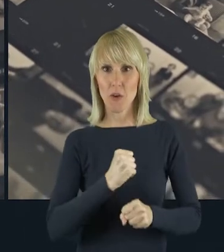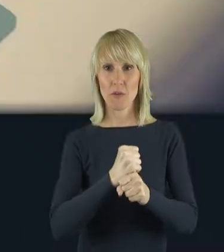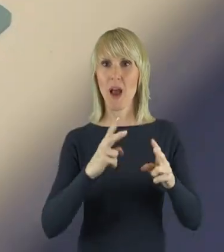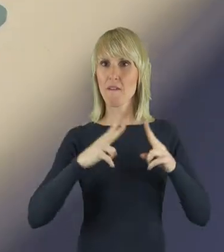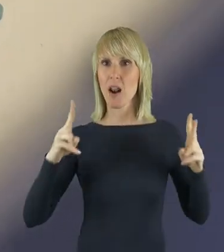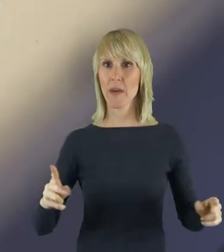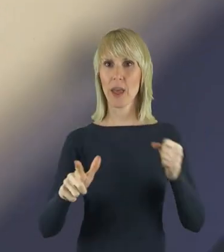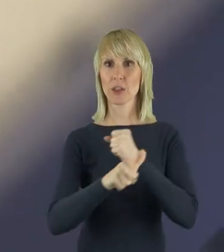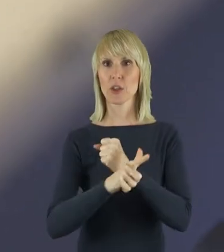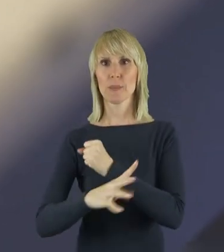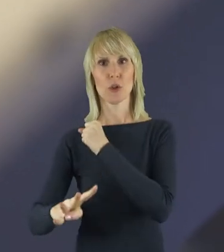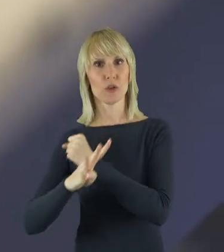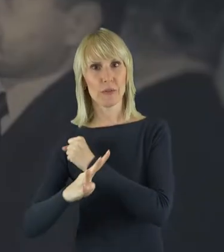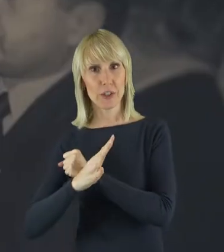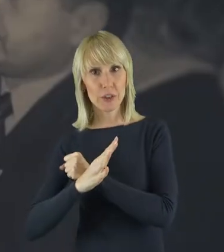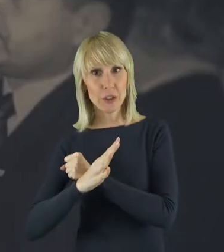latach